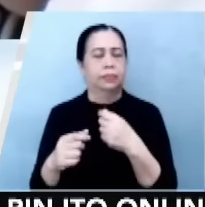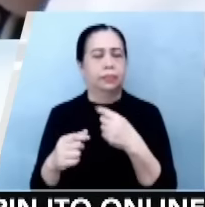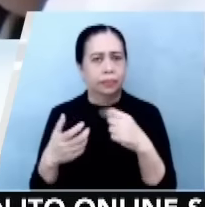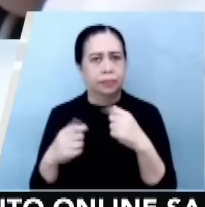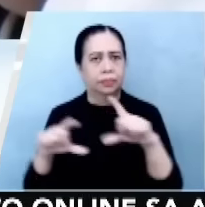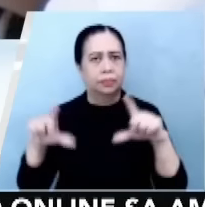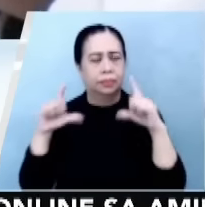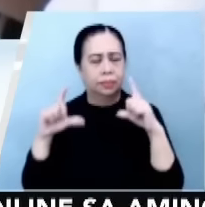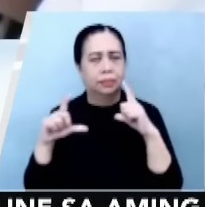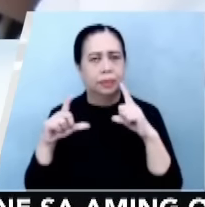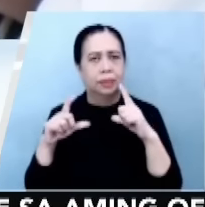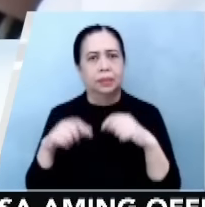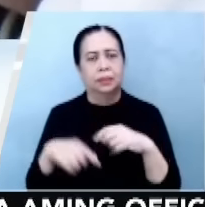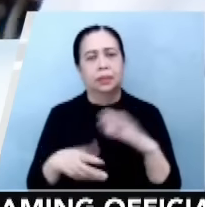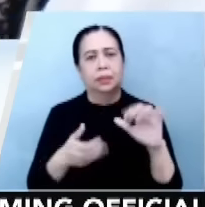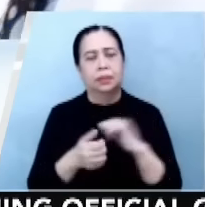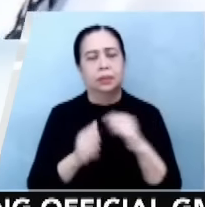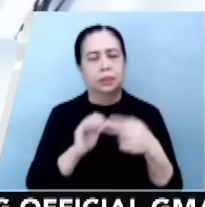amin.